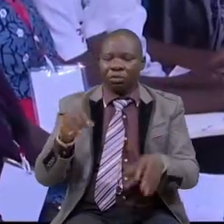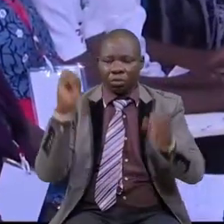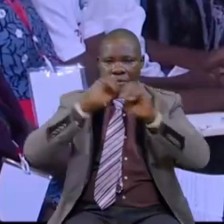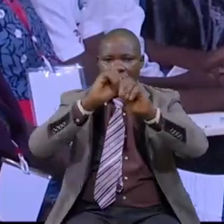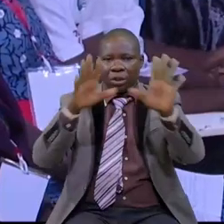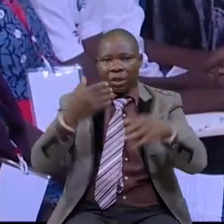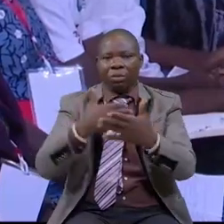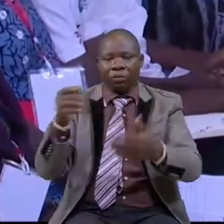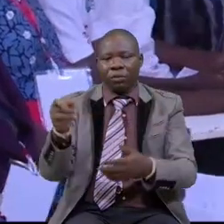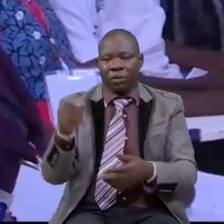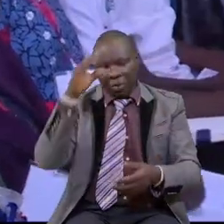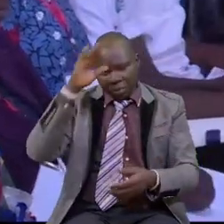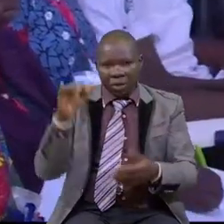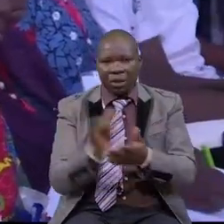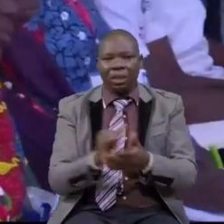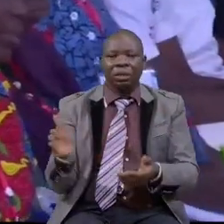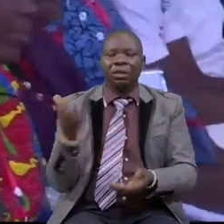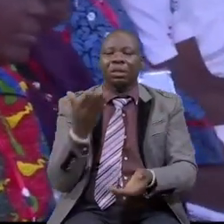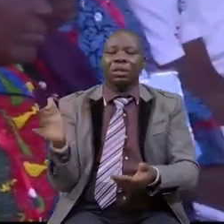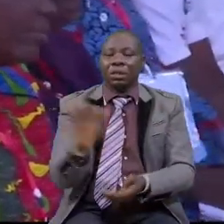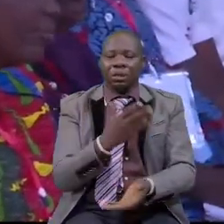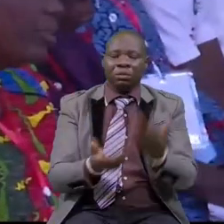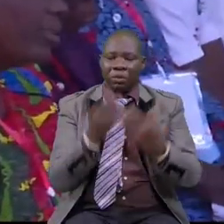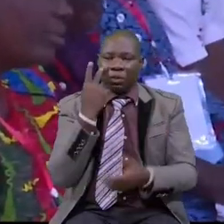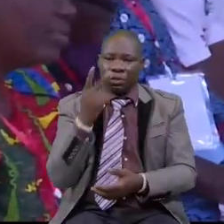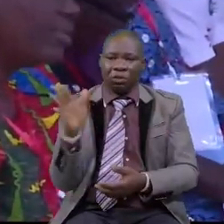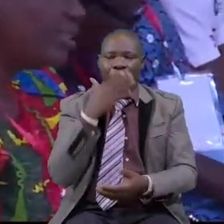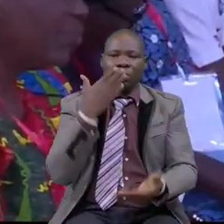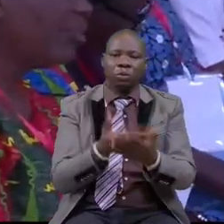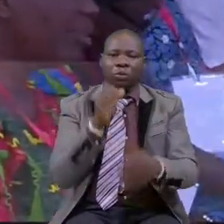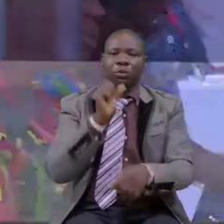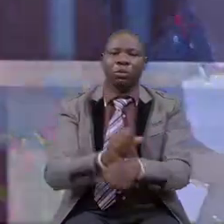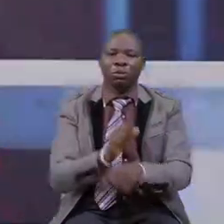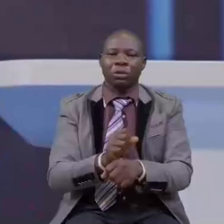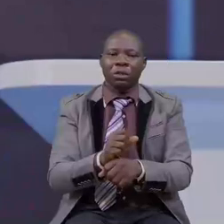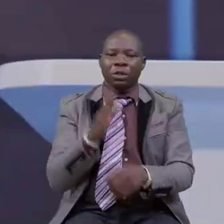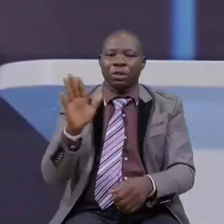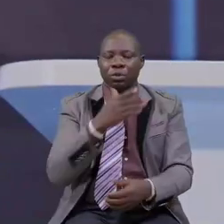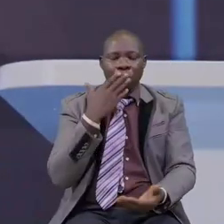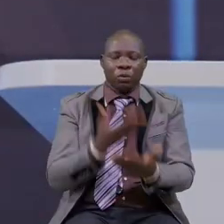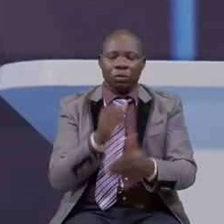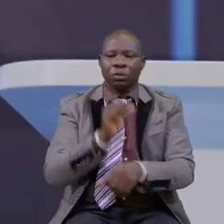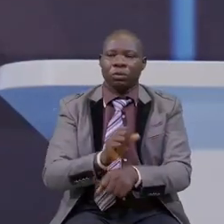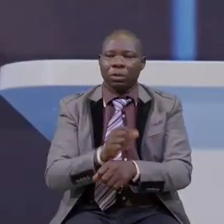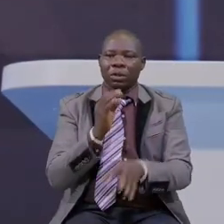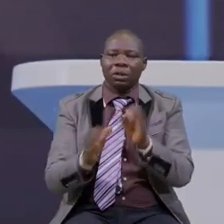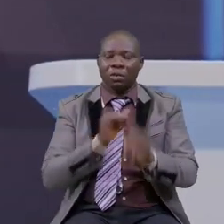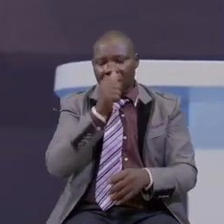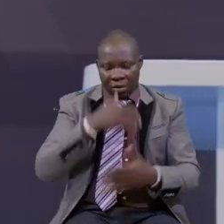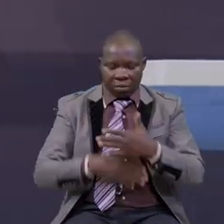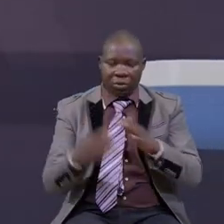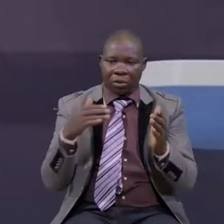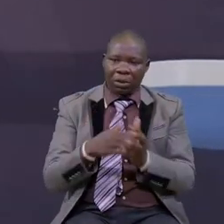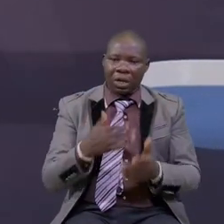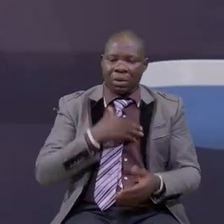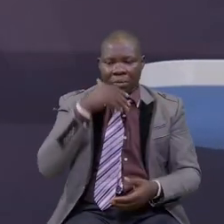bonnes œuvres. Vos bonnes œuvres. Si je suis né de nouveau, ma femme doit